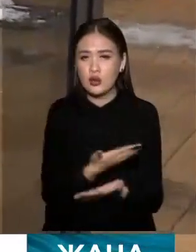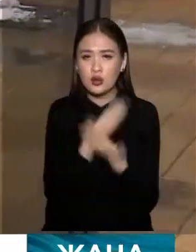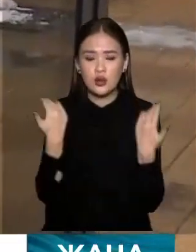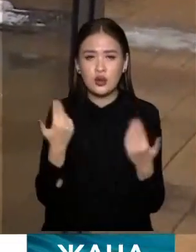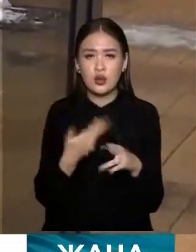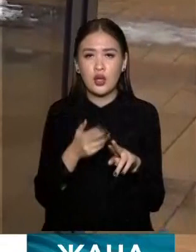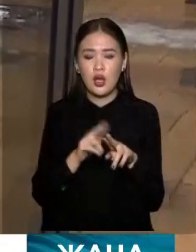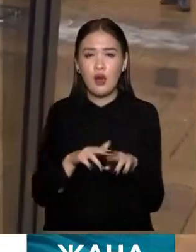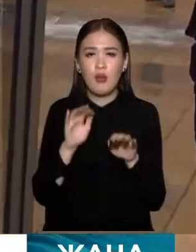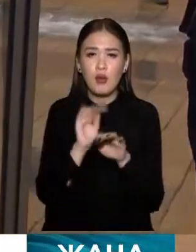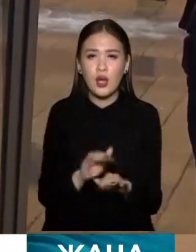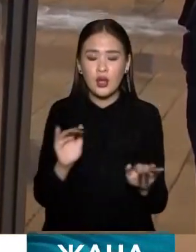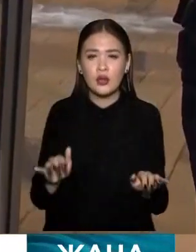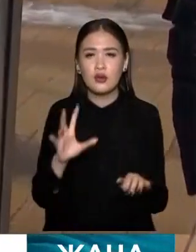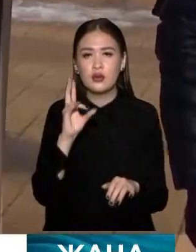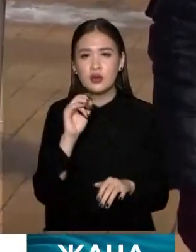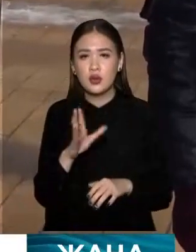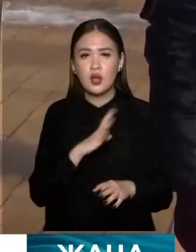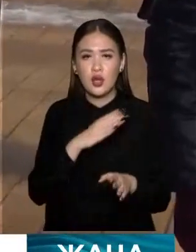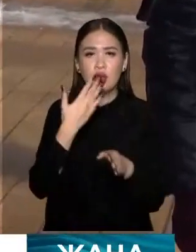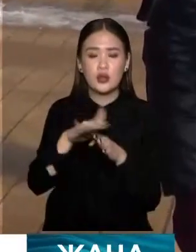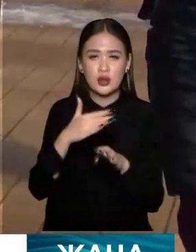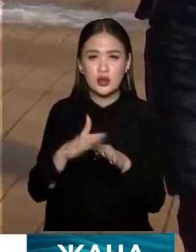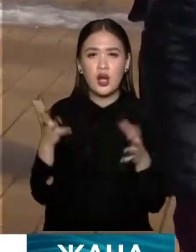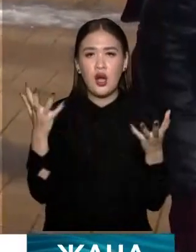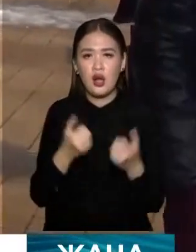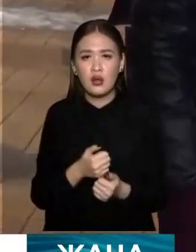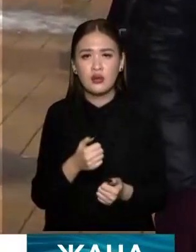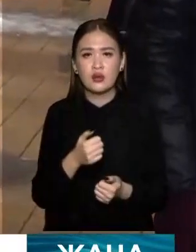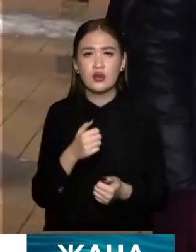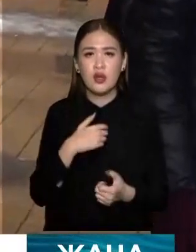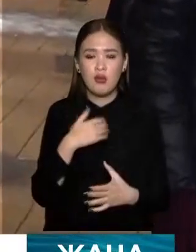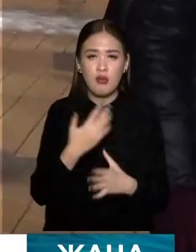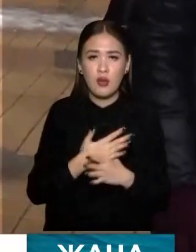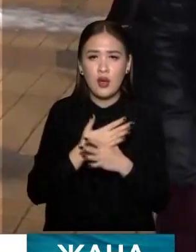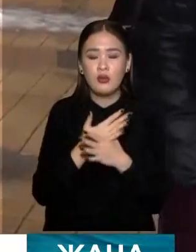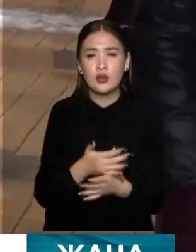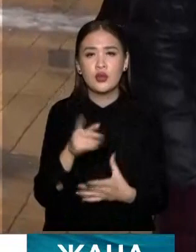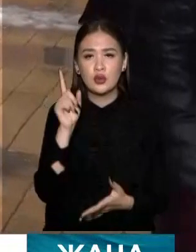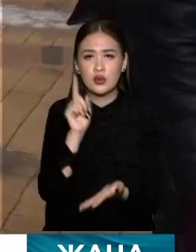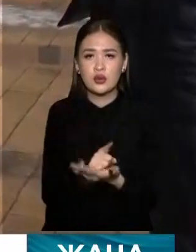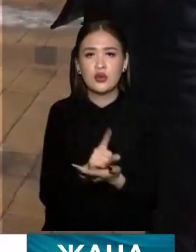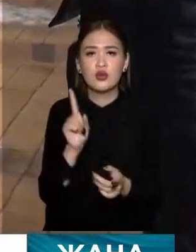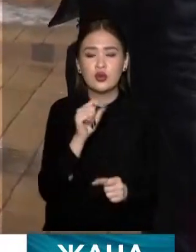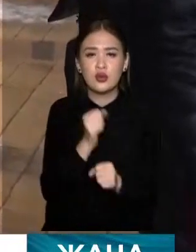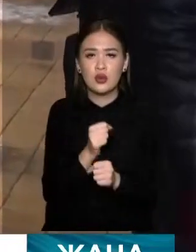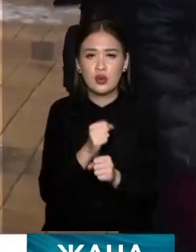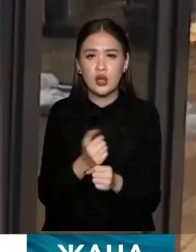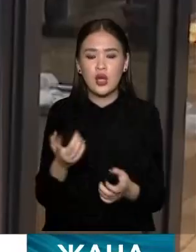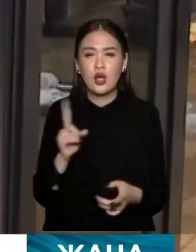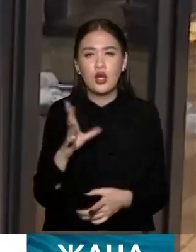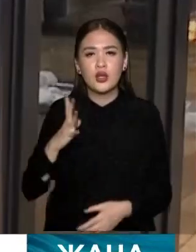Балаларымызға, немерелерімізге енді кредит алса, алып отыр қазір бар кредиттер береміз. Міндетті түрде береміз енді, қалай шыдап